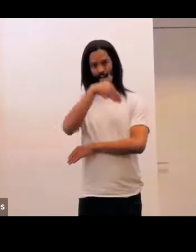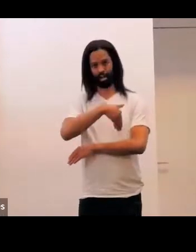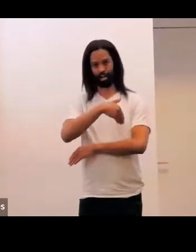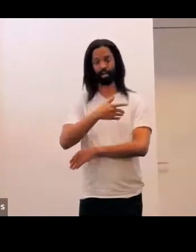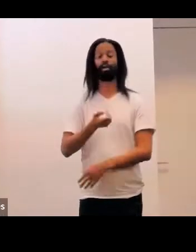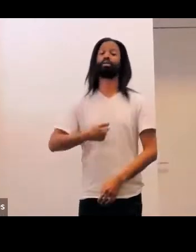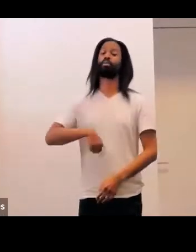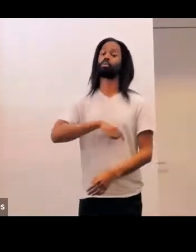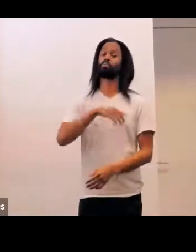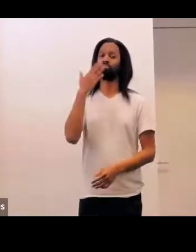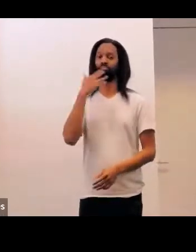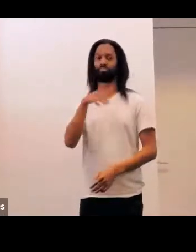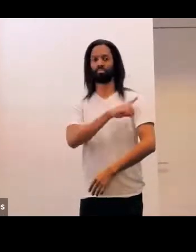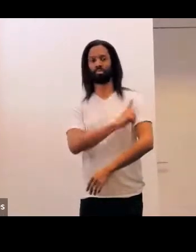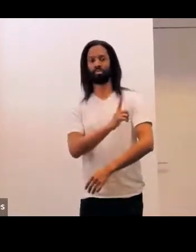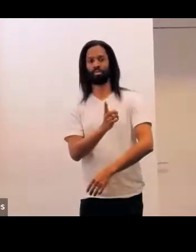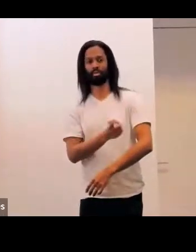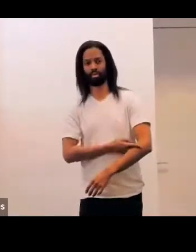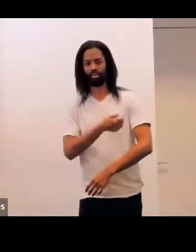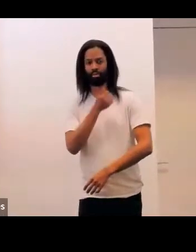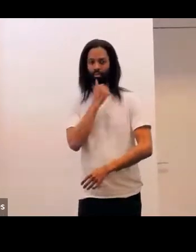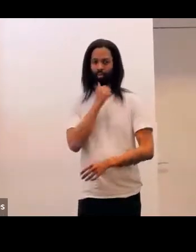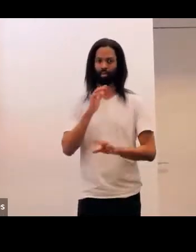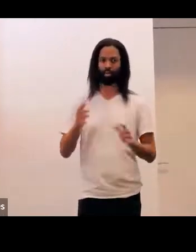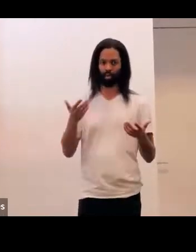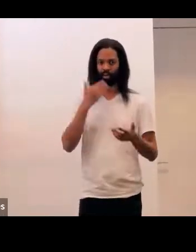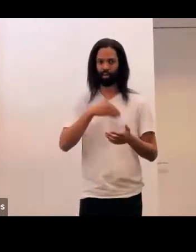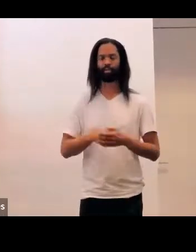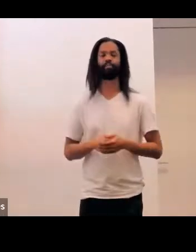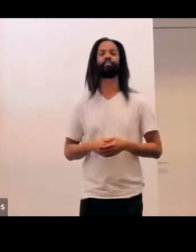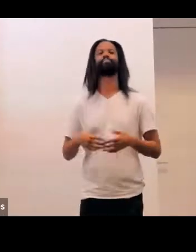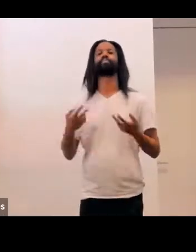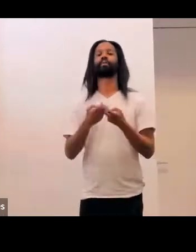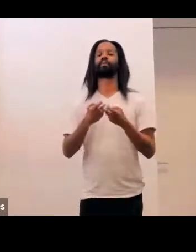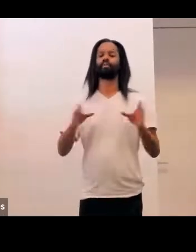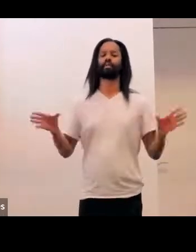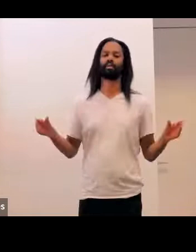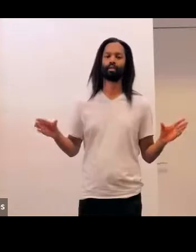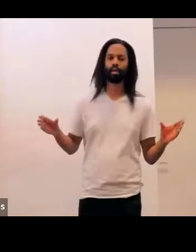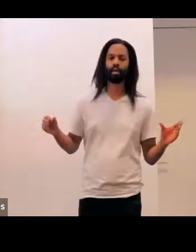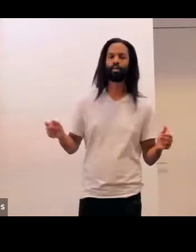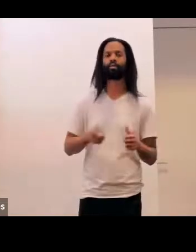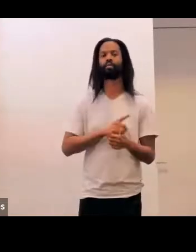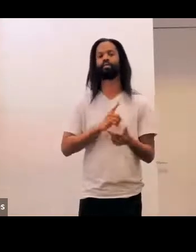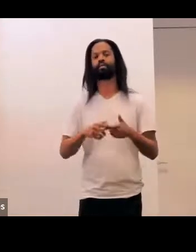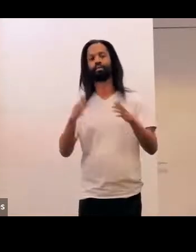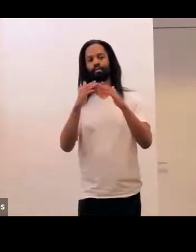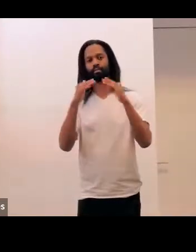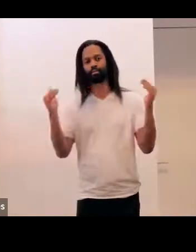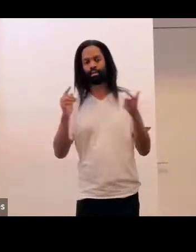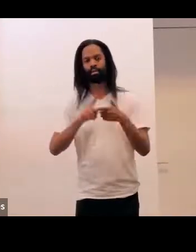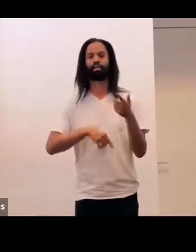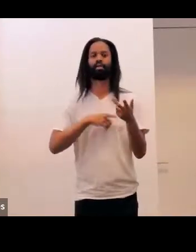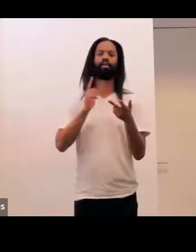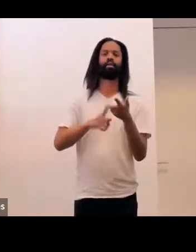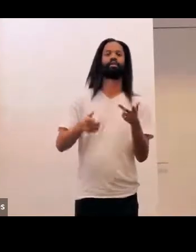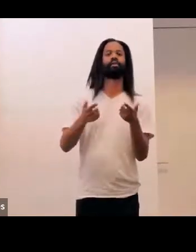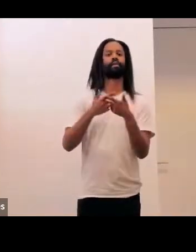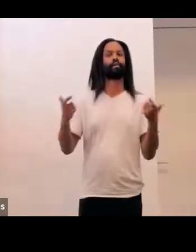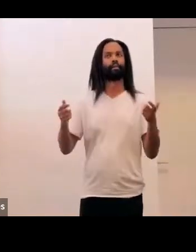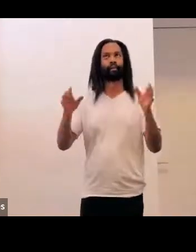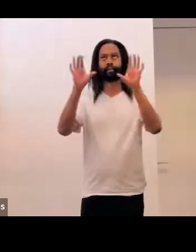performance énergétique, travaux d'isolation, changement des menuiseries, changement des équipements,